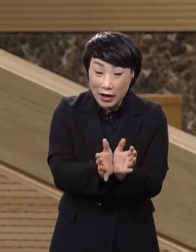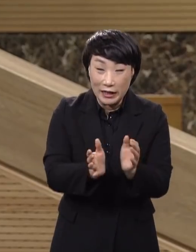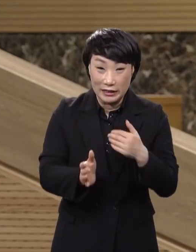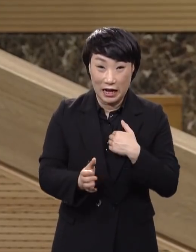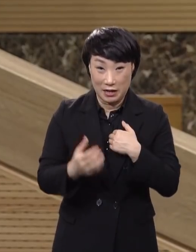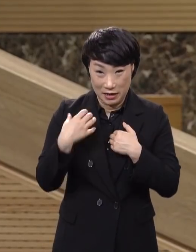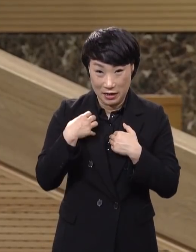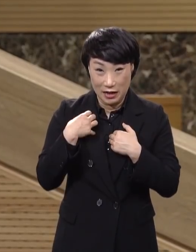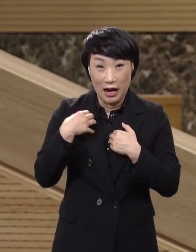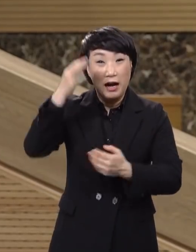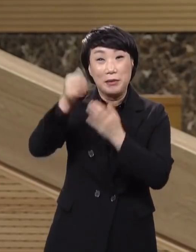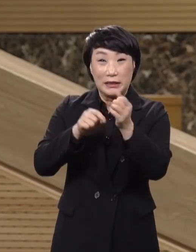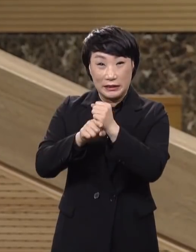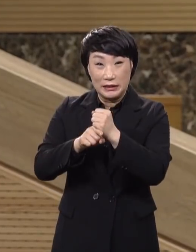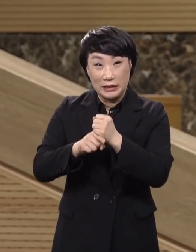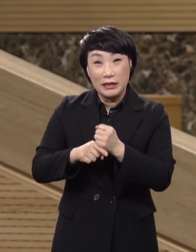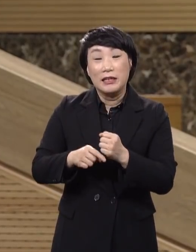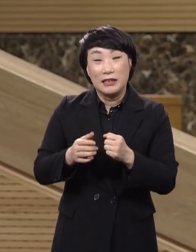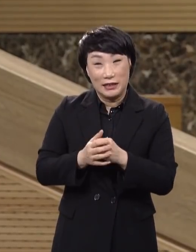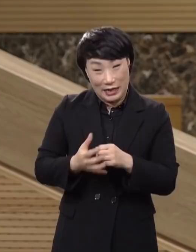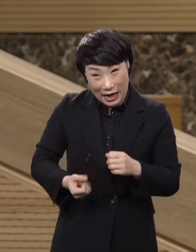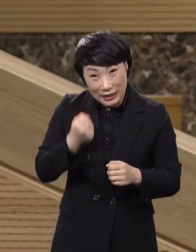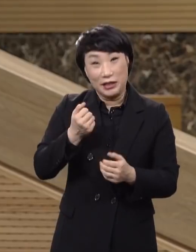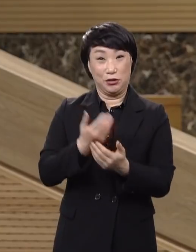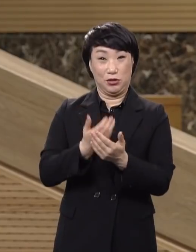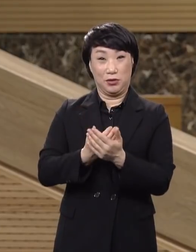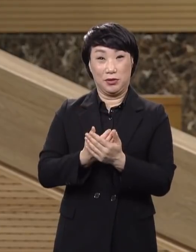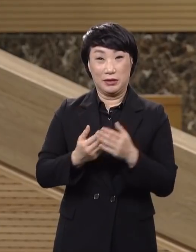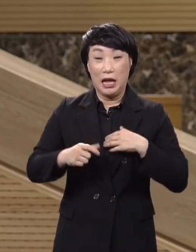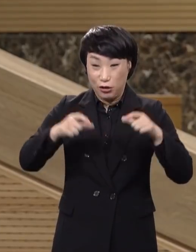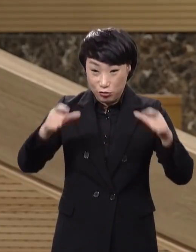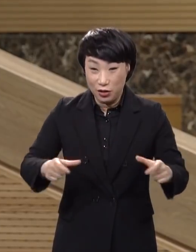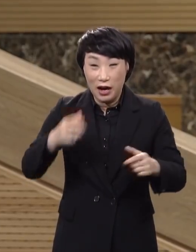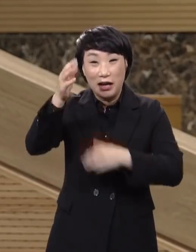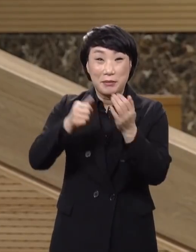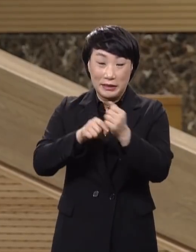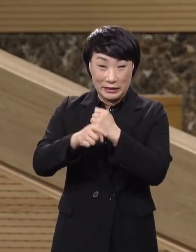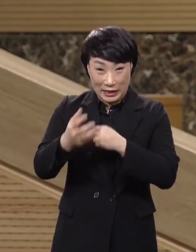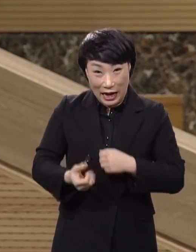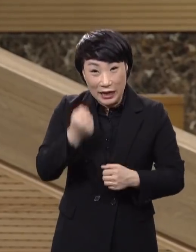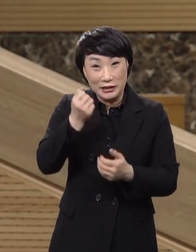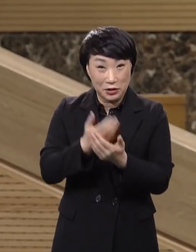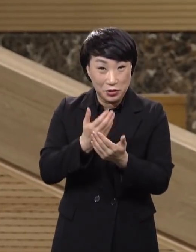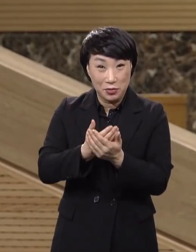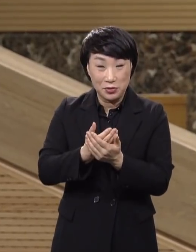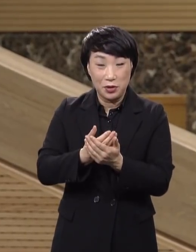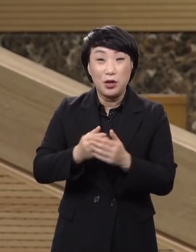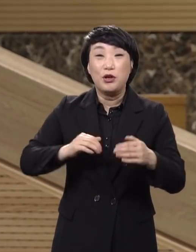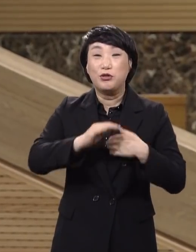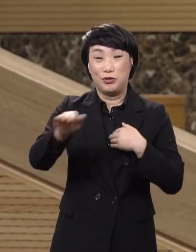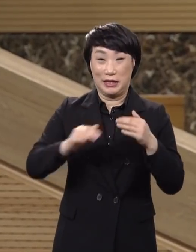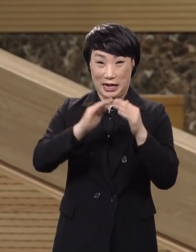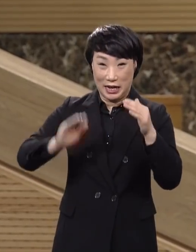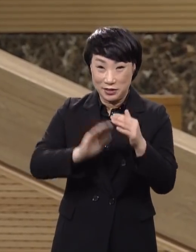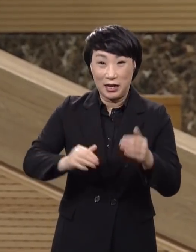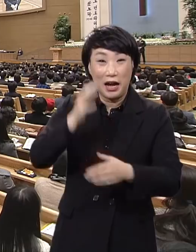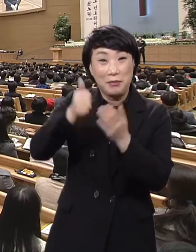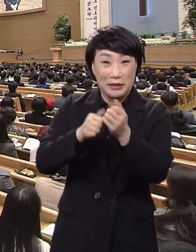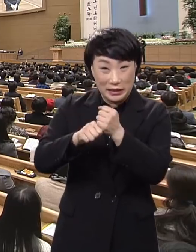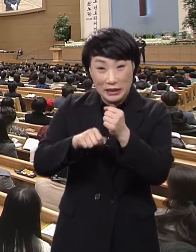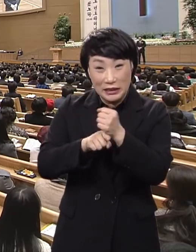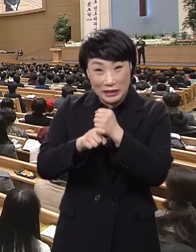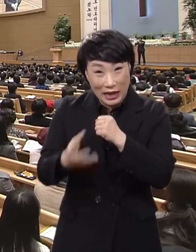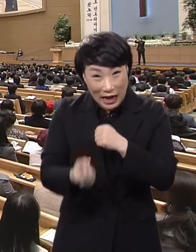나를 통해 하나님의 뜻이 수태되게 하옵소서. 내 구역에 수태되게 하옵소서. 우리 집에서 수태되게